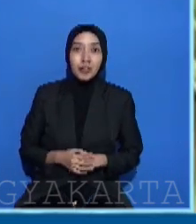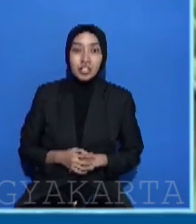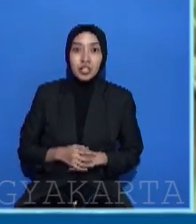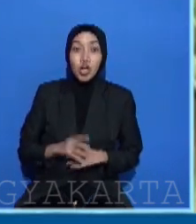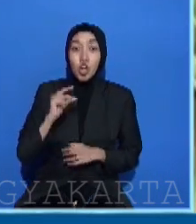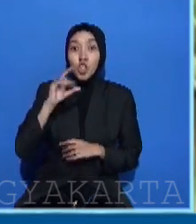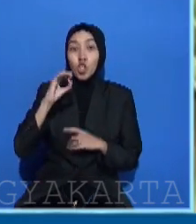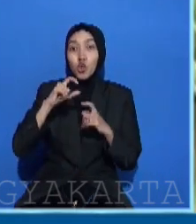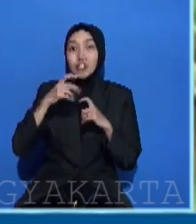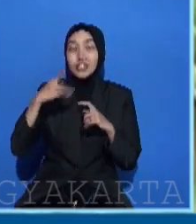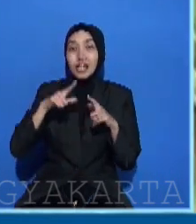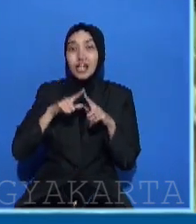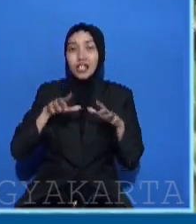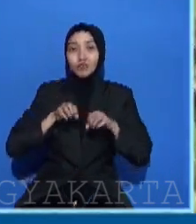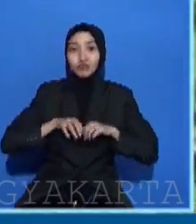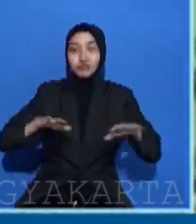Kulon